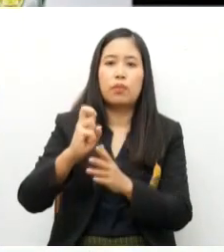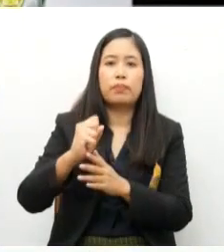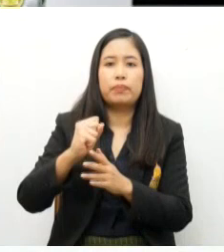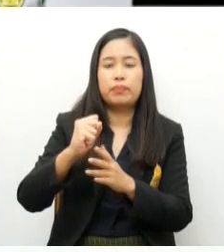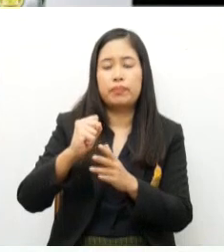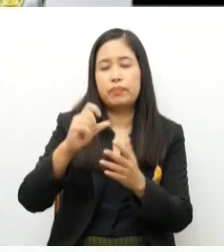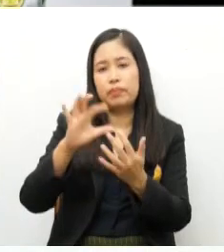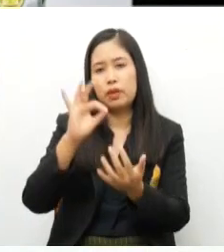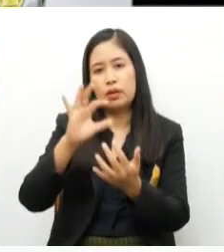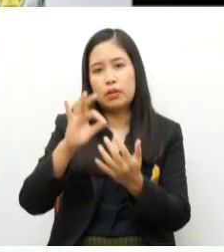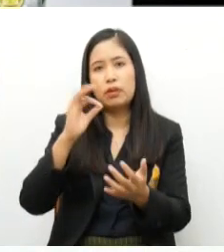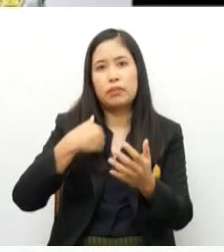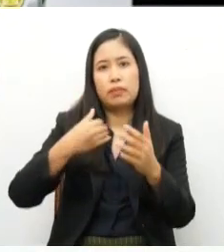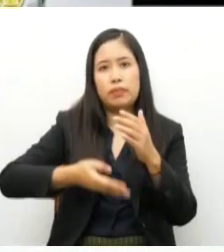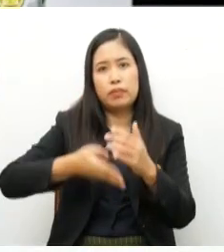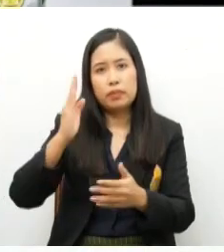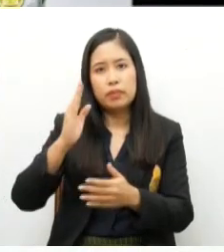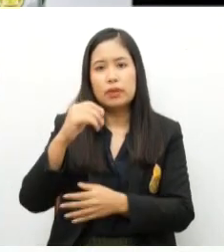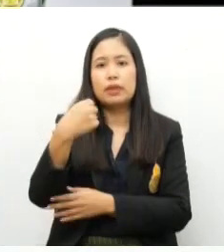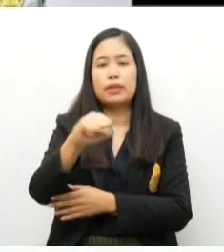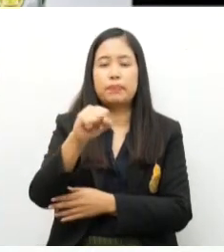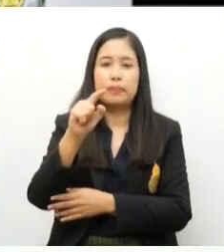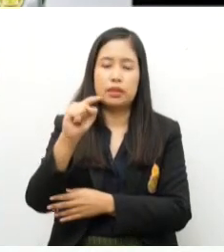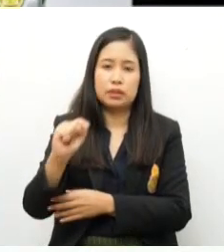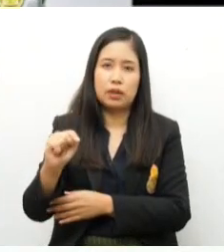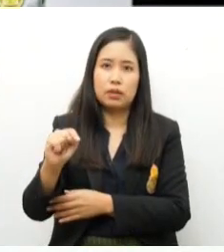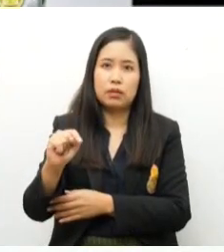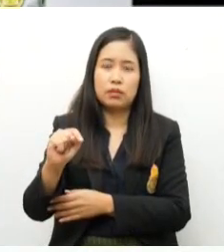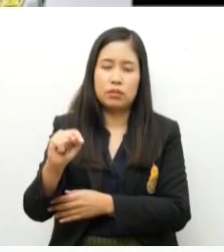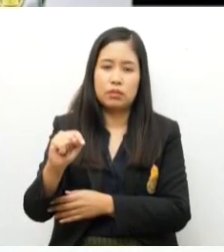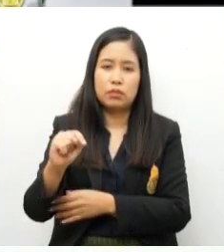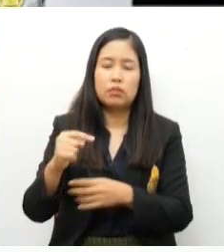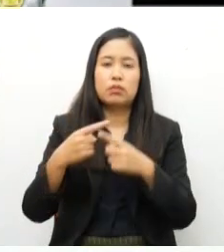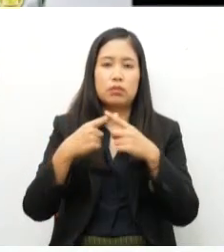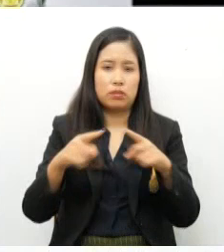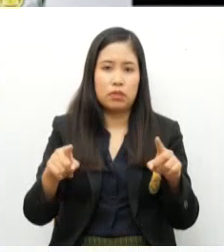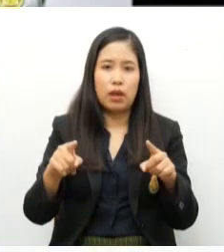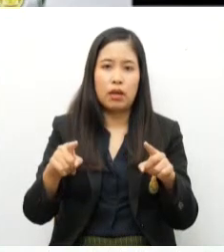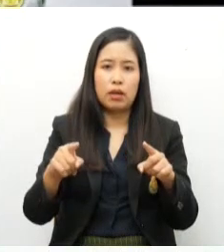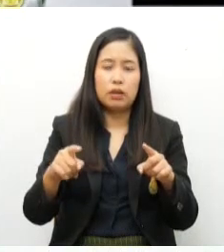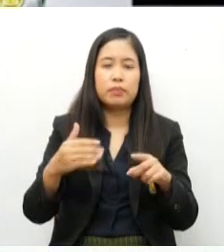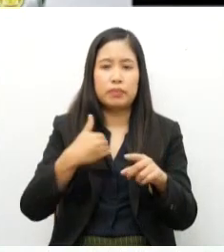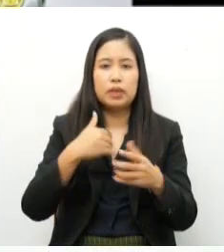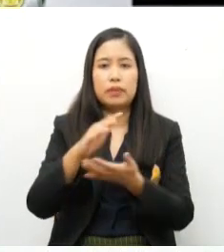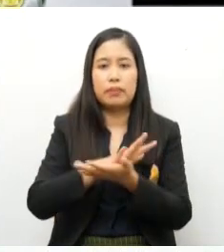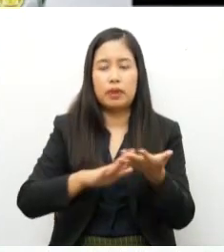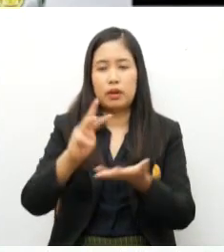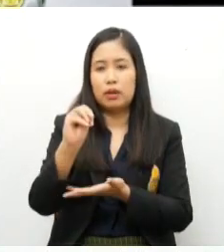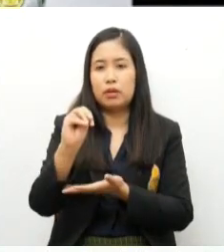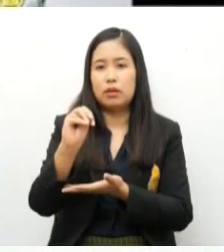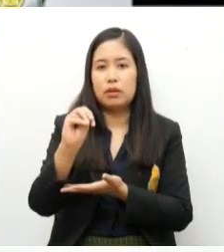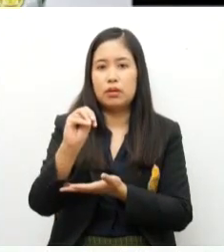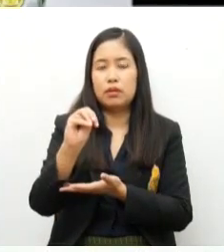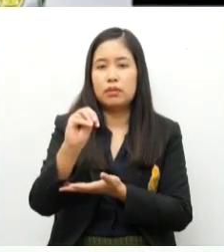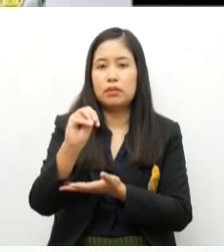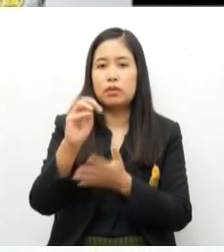ดเลือกประมาณอยู่ในเกณฑ์ประมาณผ่าน 10%แต่อย่างไรก็ตามก็มีทางมหาวิทยาลัยที่อุ